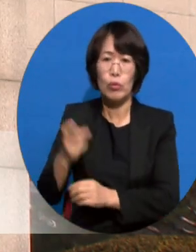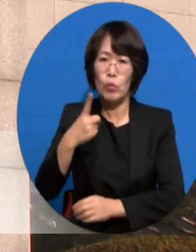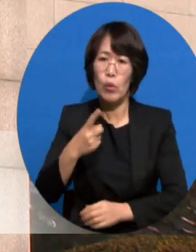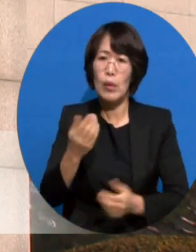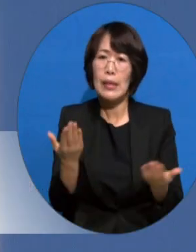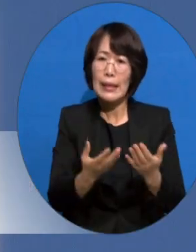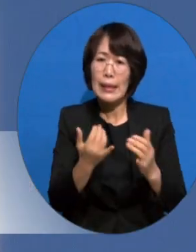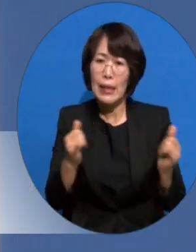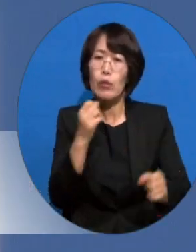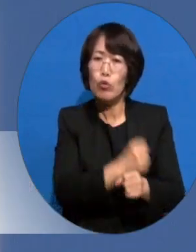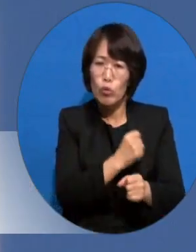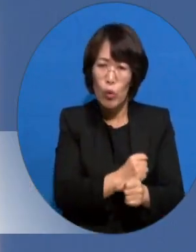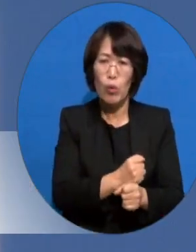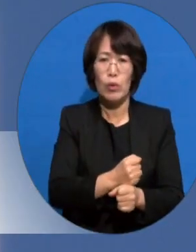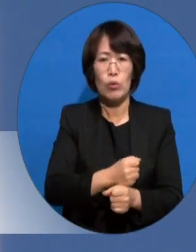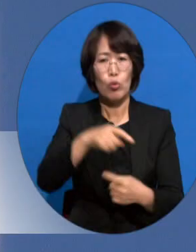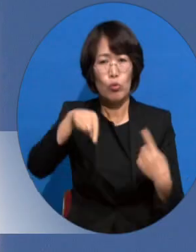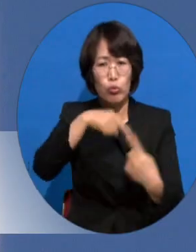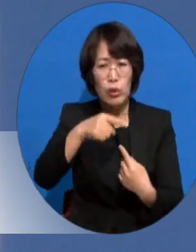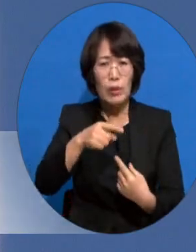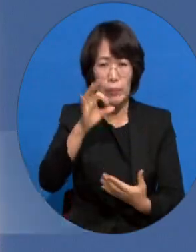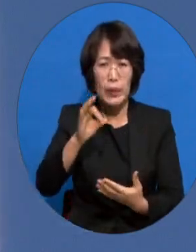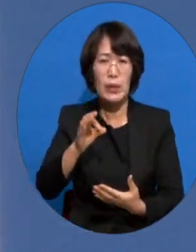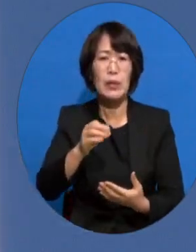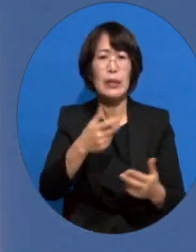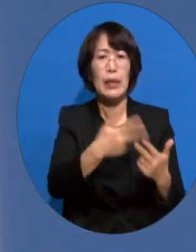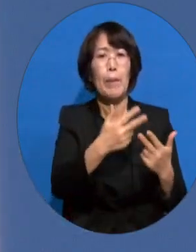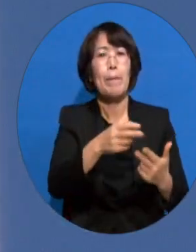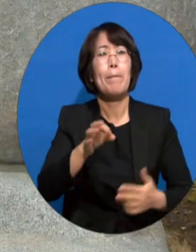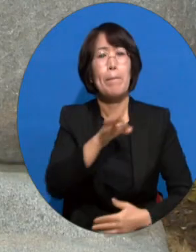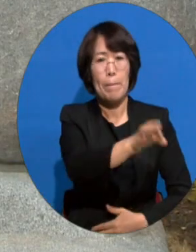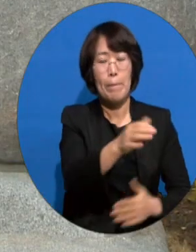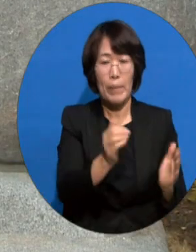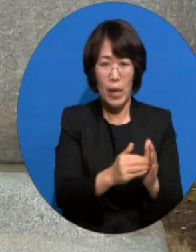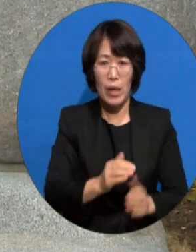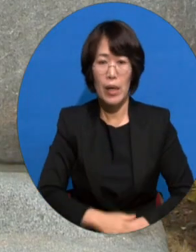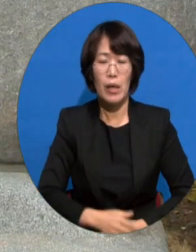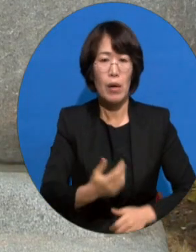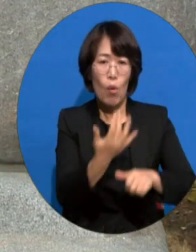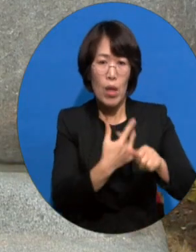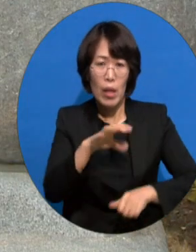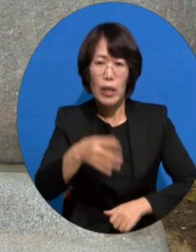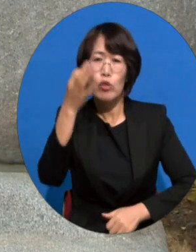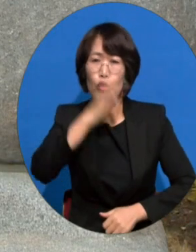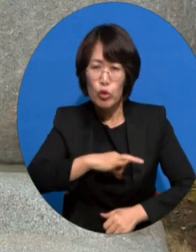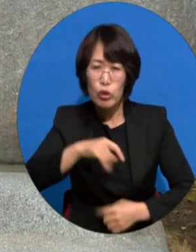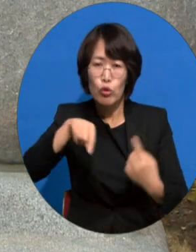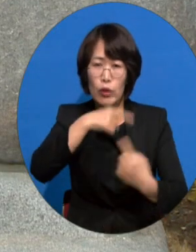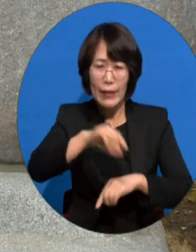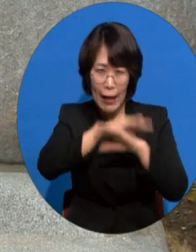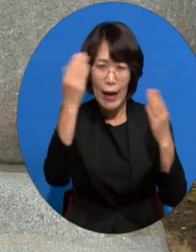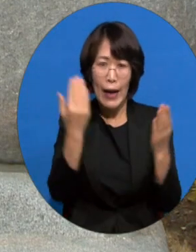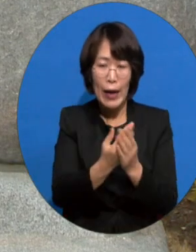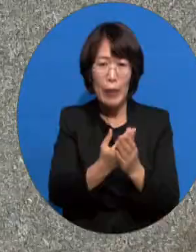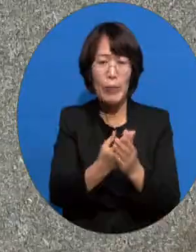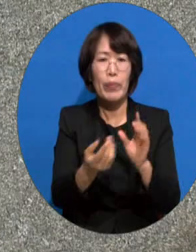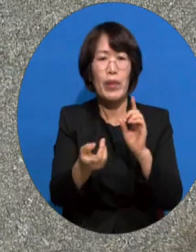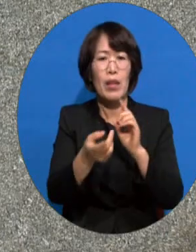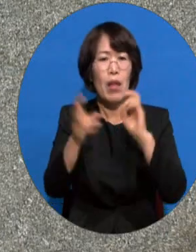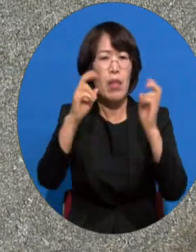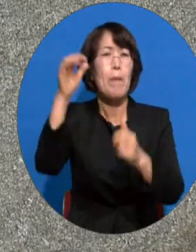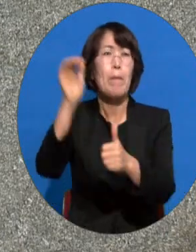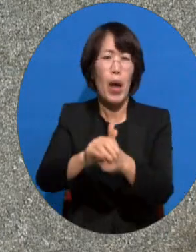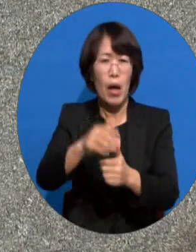화장장 운영비를 광양시가 주민협의체에 지원하고 있습니다. 화장장 수익 등 운영 전반을 위탁 업체에만